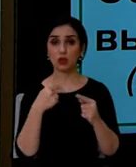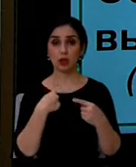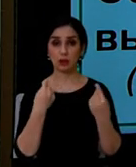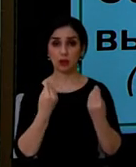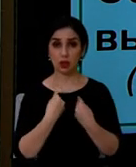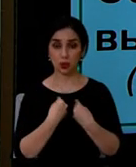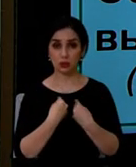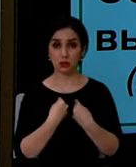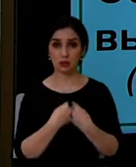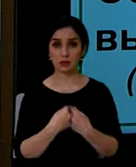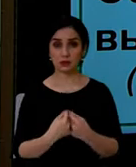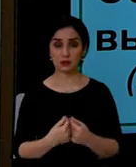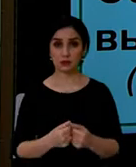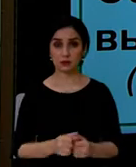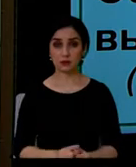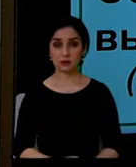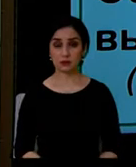дается?